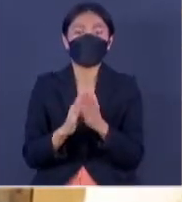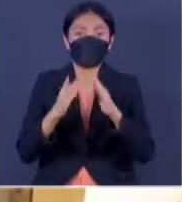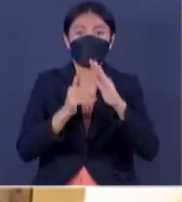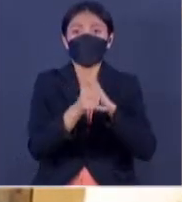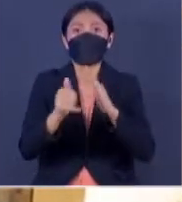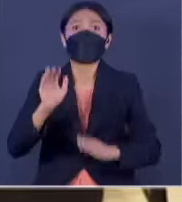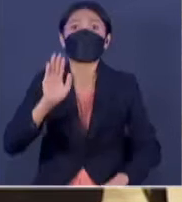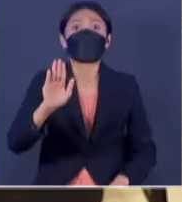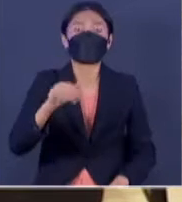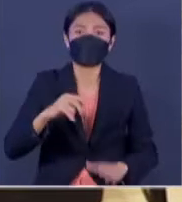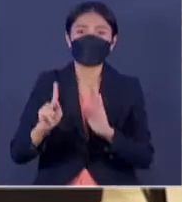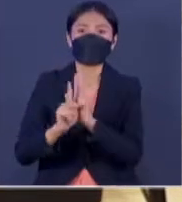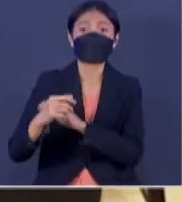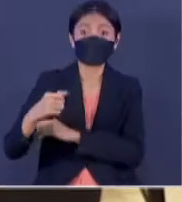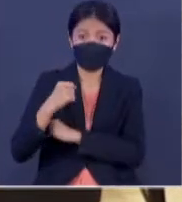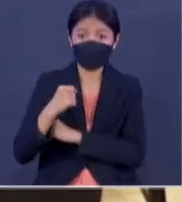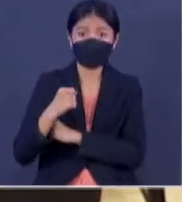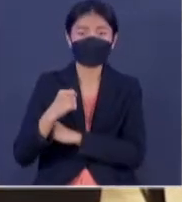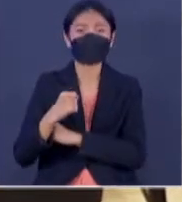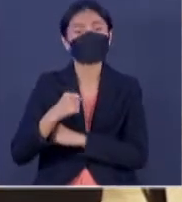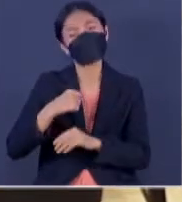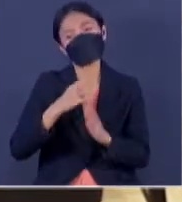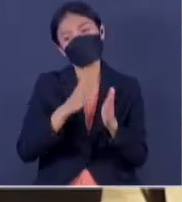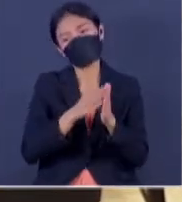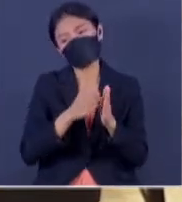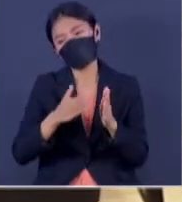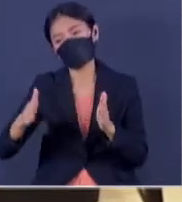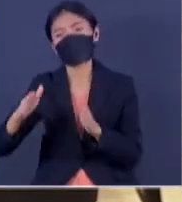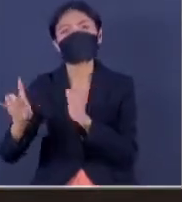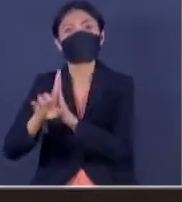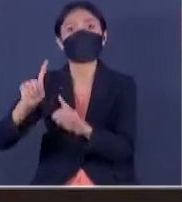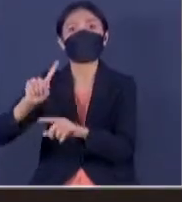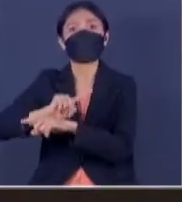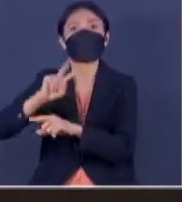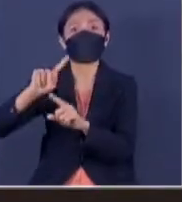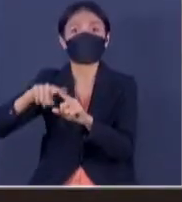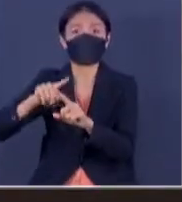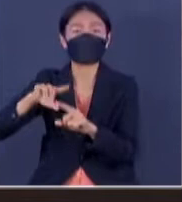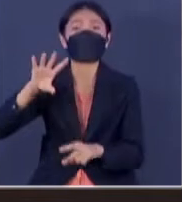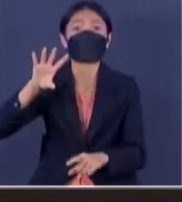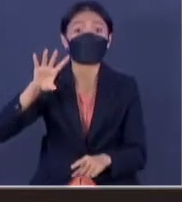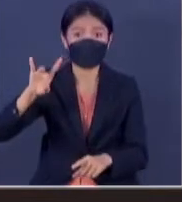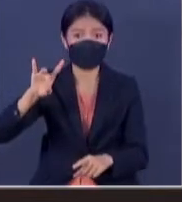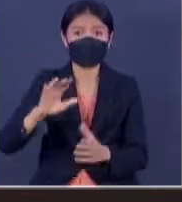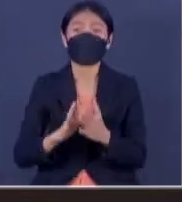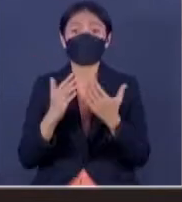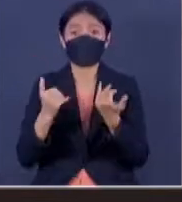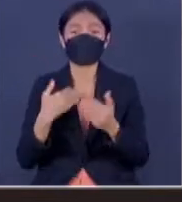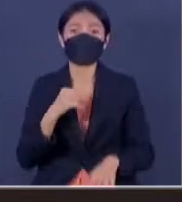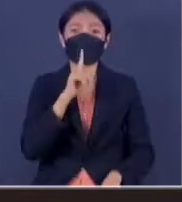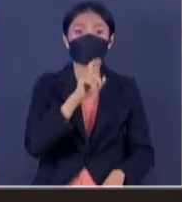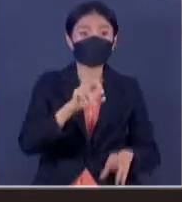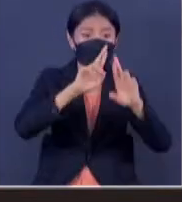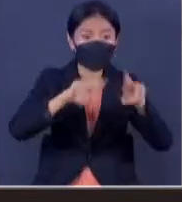ขยายล็อกดาวน์อีกจนถึงวันที่2สิงหาคมผู้สื่อข่าวสอบถามร้านอาหารหลายแห่งในห้างสรรพสินค้าและริมทางกรุงเทพมหานคร